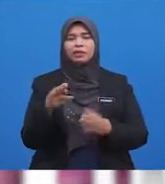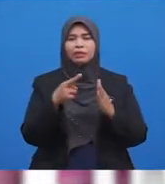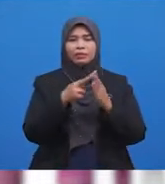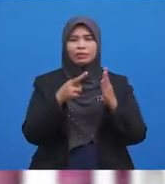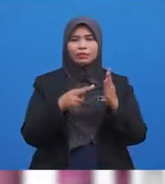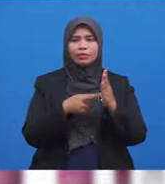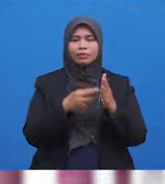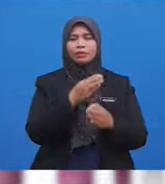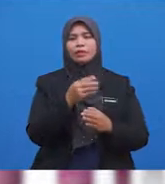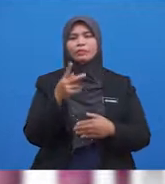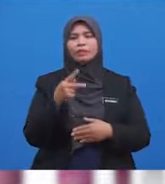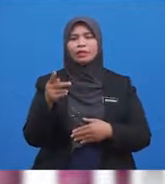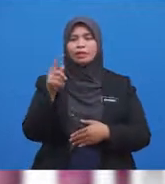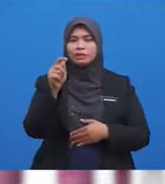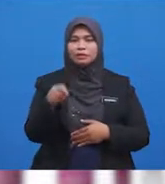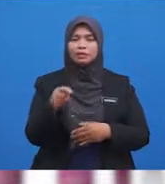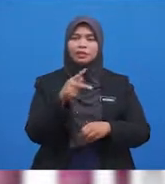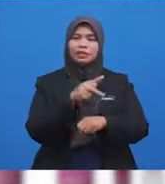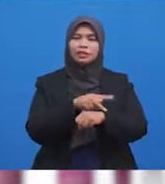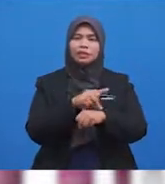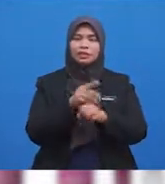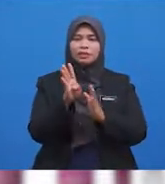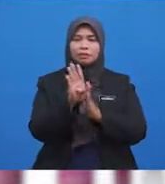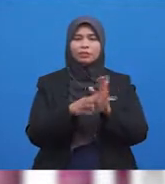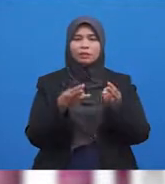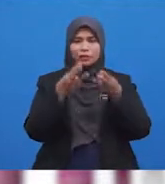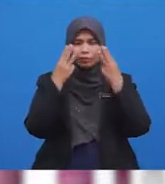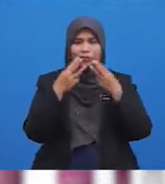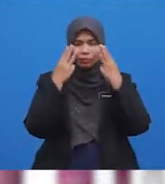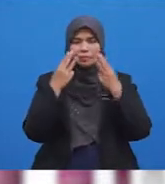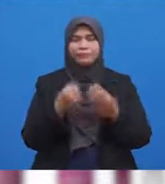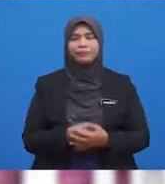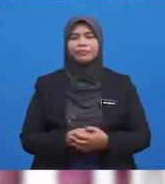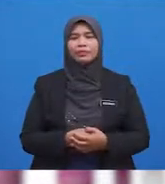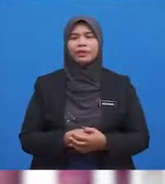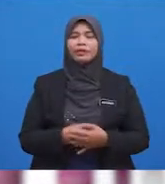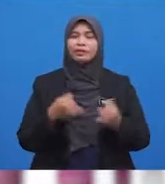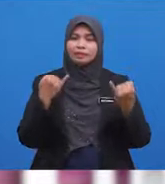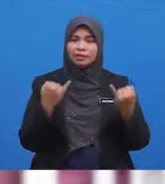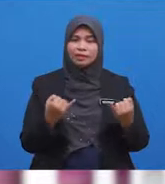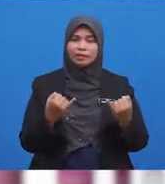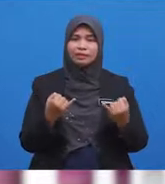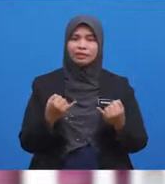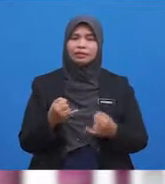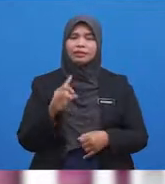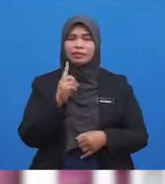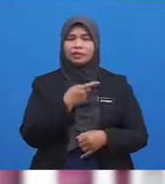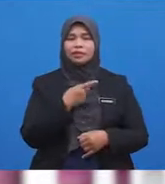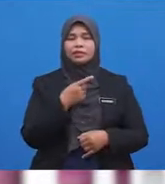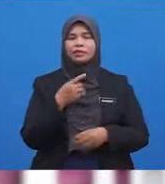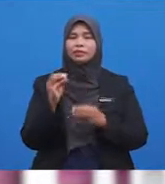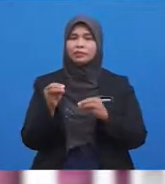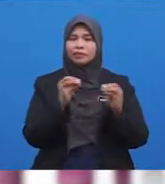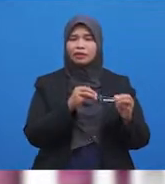Dan perkara sunat Ketika beruduk Sekarang Kita beralih